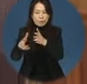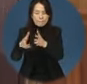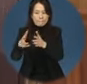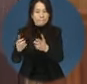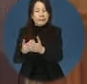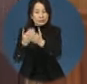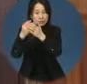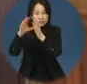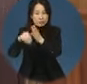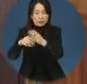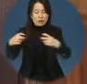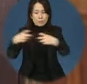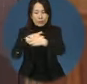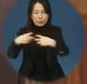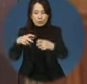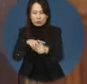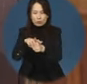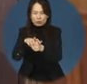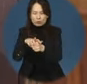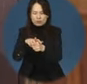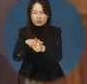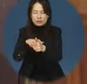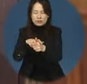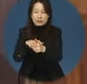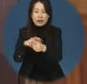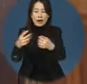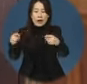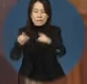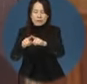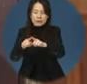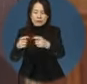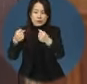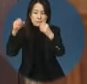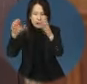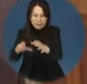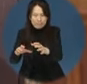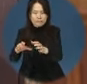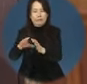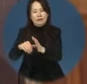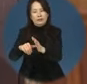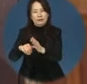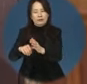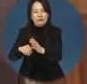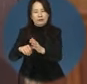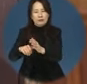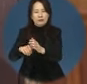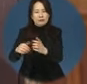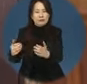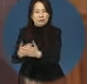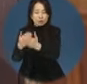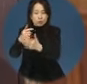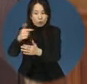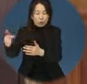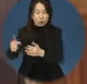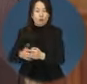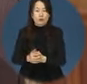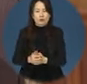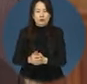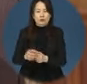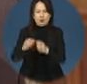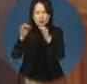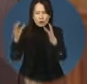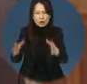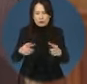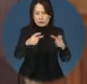교통 이라던지 통신 이라든지 인프라를 함께하면 그 동안은 선거 경쟁을 했거든요 맞아요 어느 지역으로 가는 것 등에